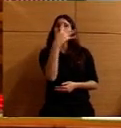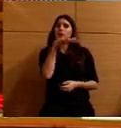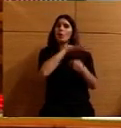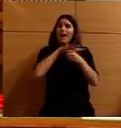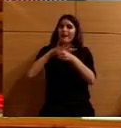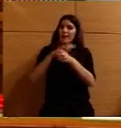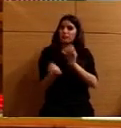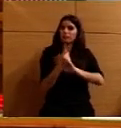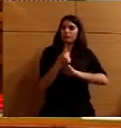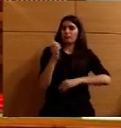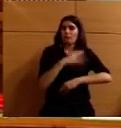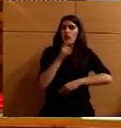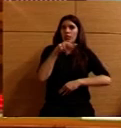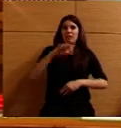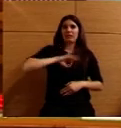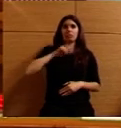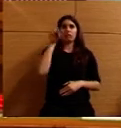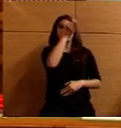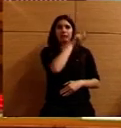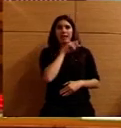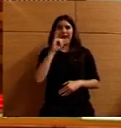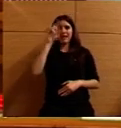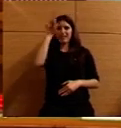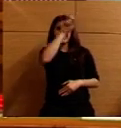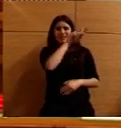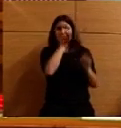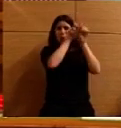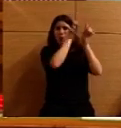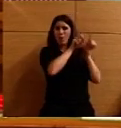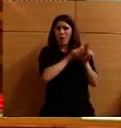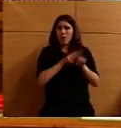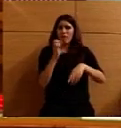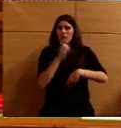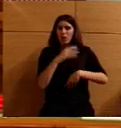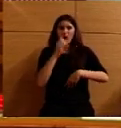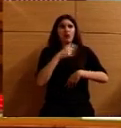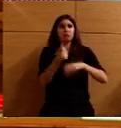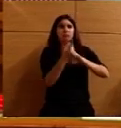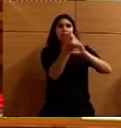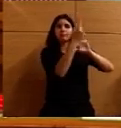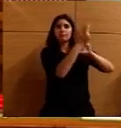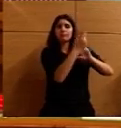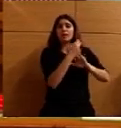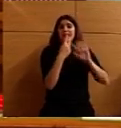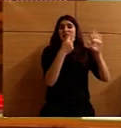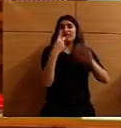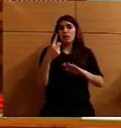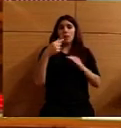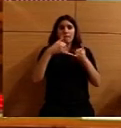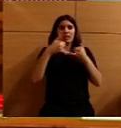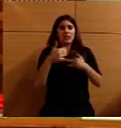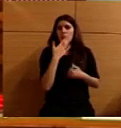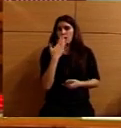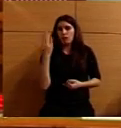seva competència. La Diputació de Badajoz crea un fons de contingència en 71 mesures i dotat de